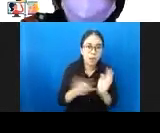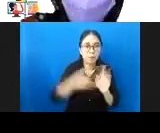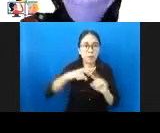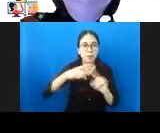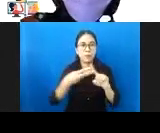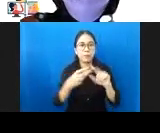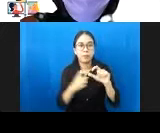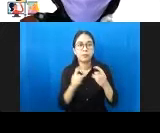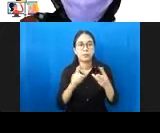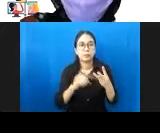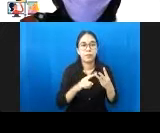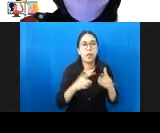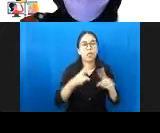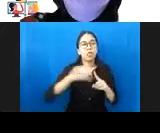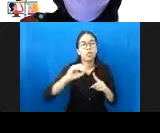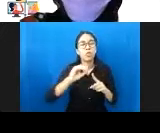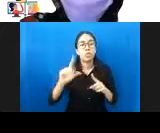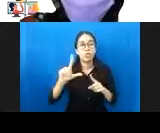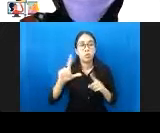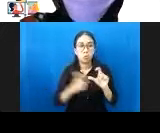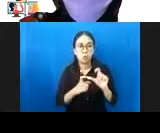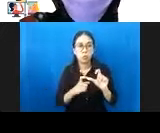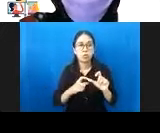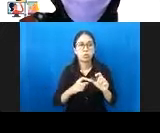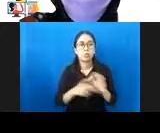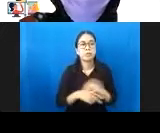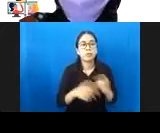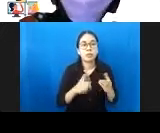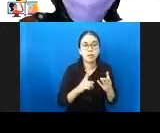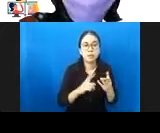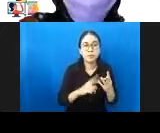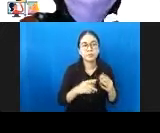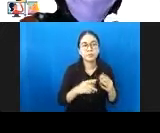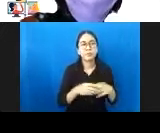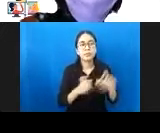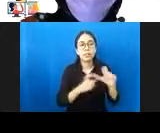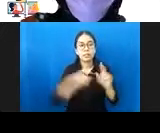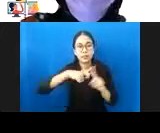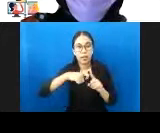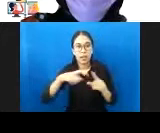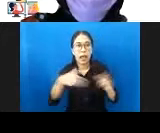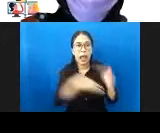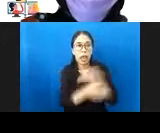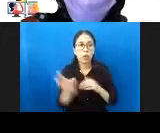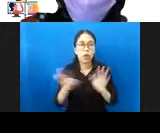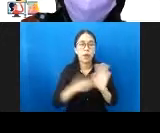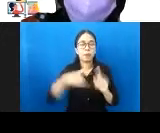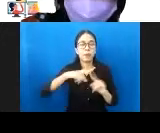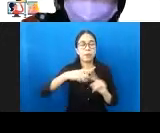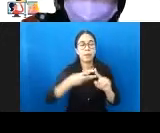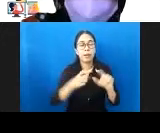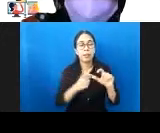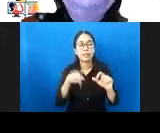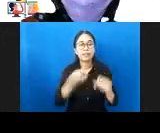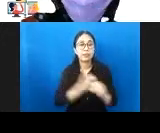MTBS-nya. Kemudian SK alur MTBS, SK alur MTBS yang ada di masa pandemi